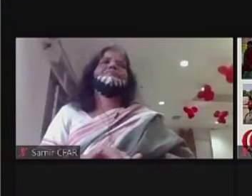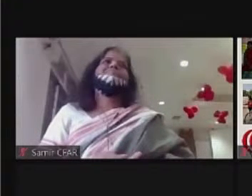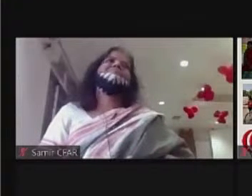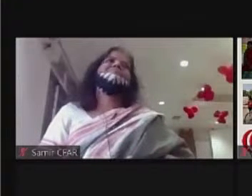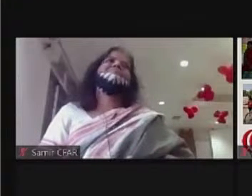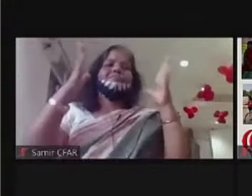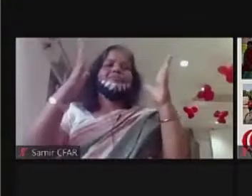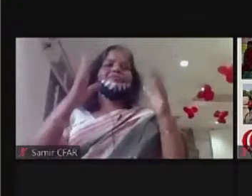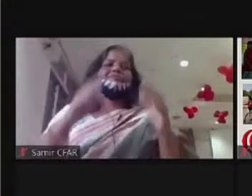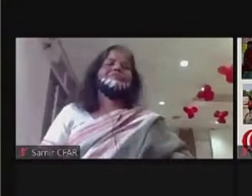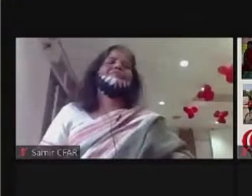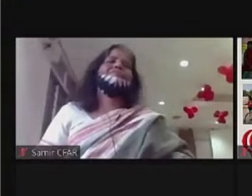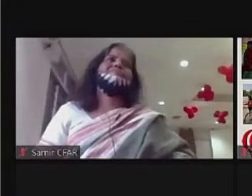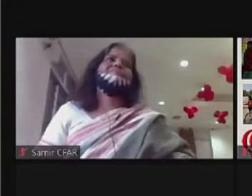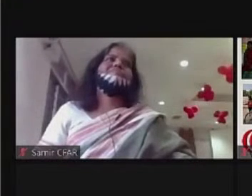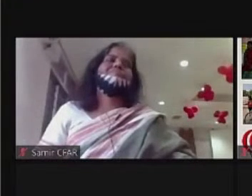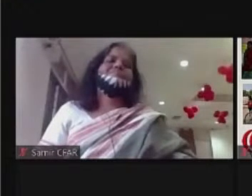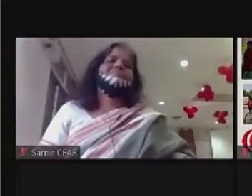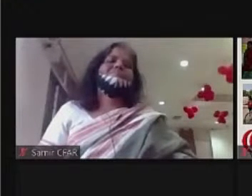मैम।